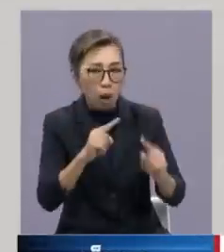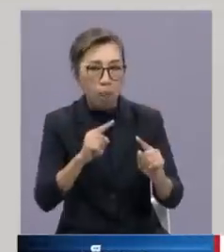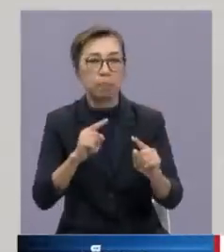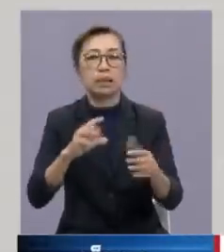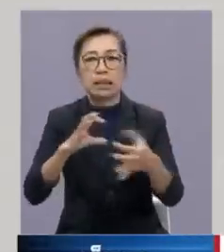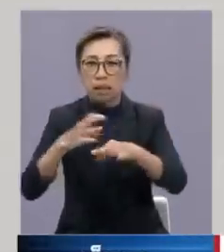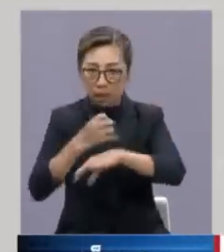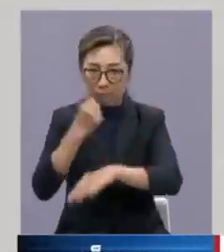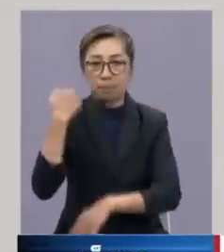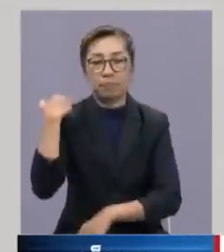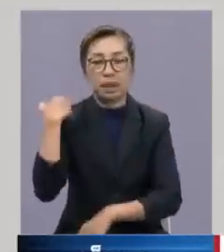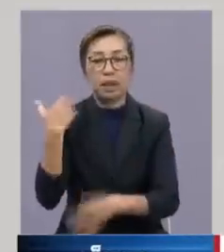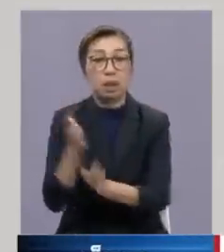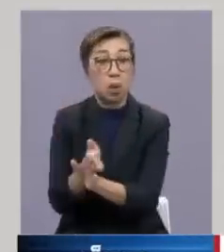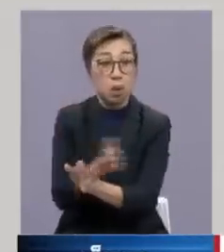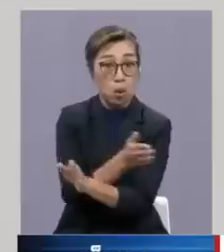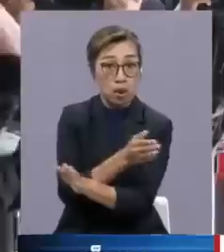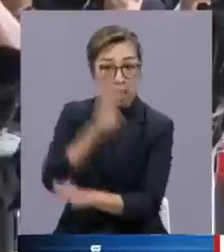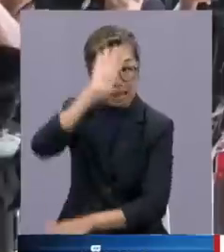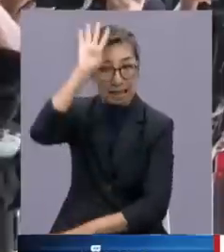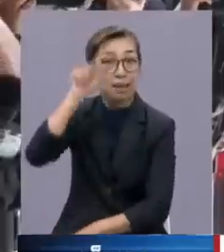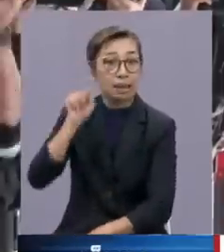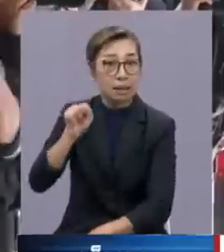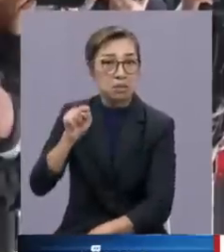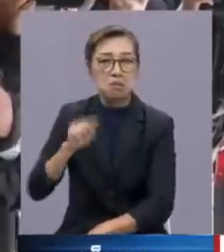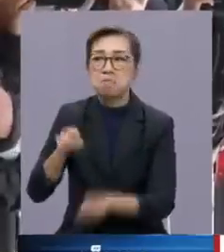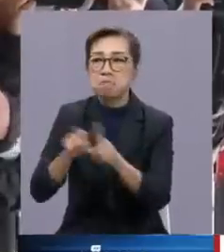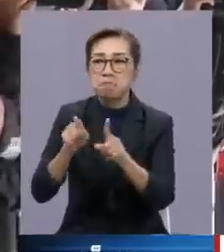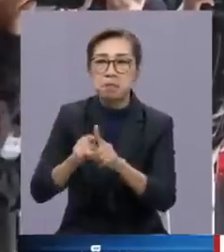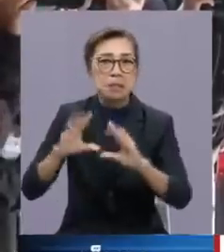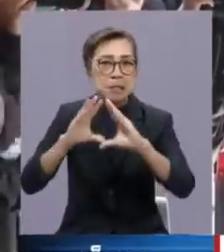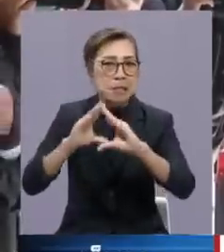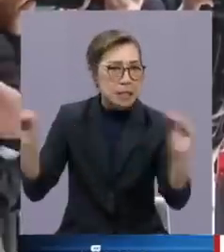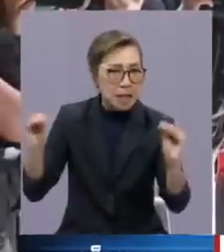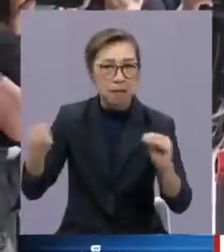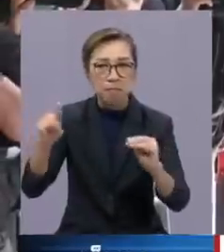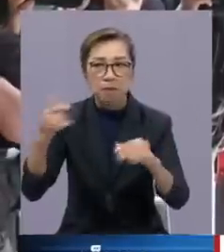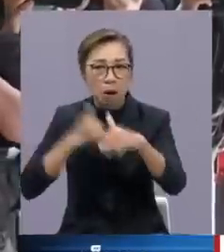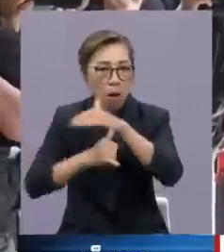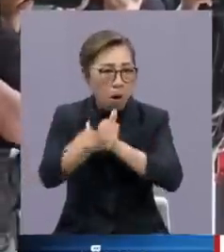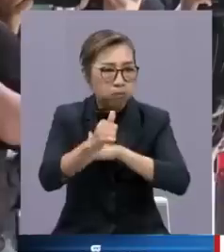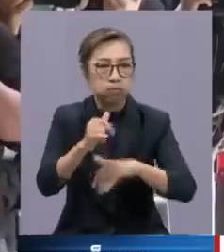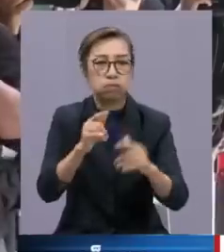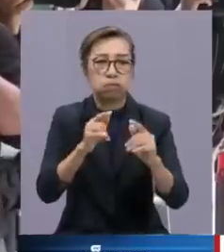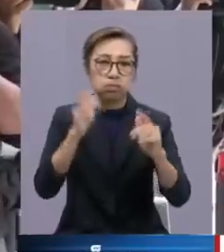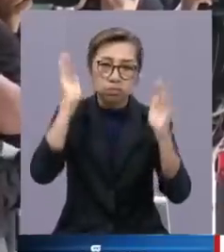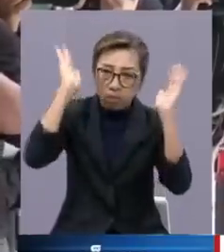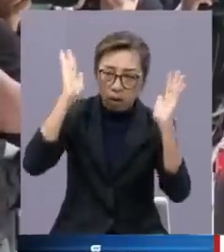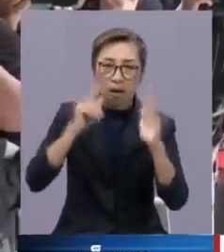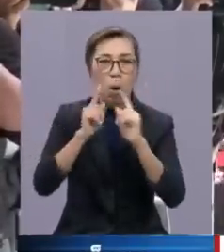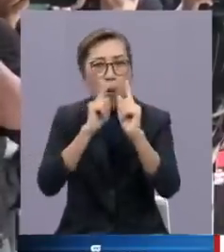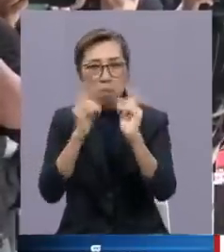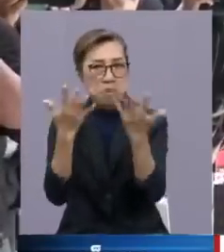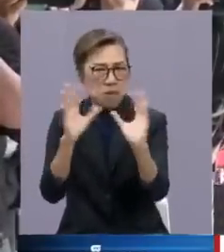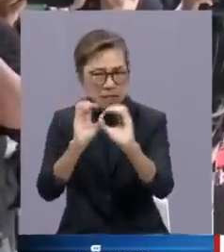เรื่องทางการเมืองหลังจากที่ก่อนหน้านี้ร้อยเอกธรรมนัสนี่เงียบเลยนะ ครับ ไม่ออกมาหน้าสื่อไม่ให้สัมภาษณ์ใด